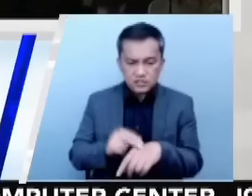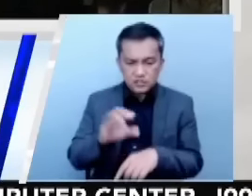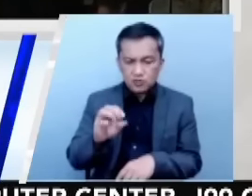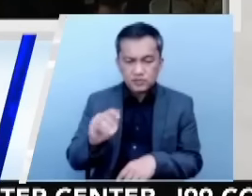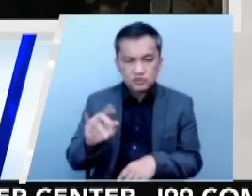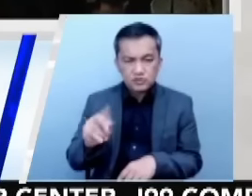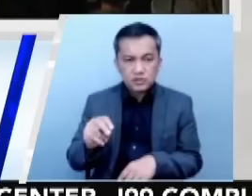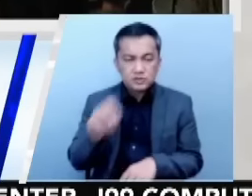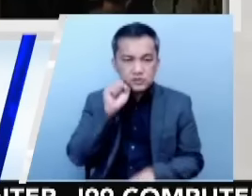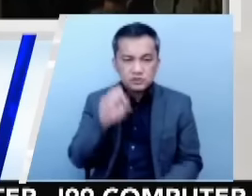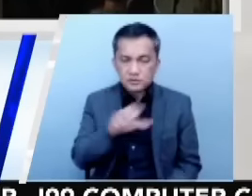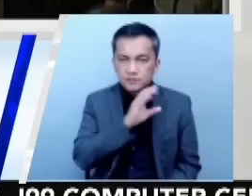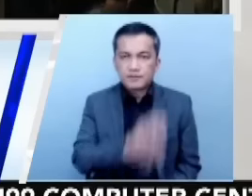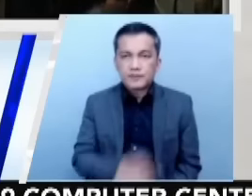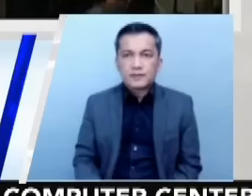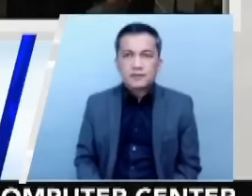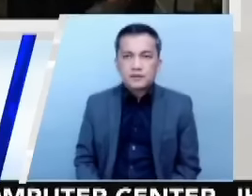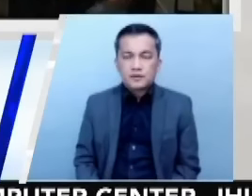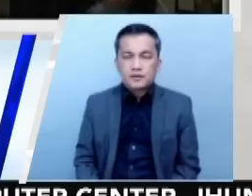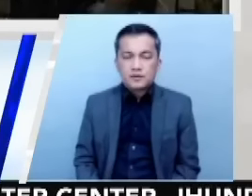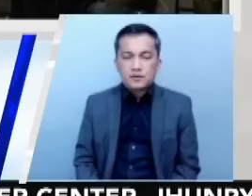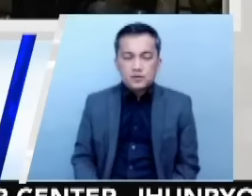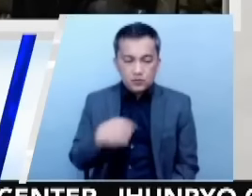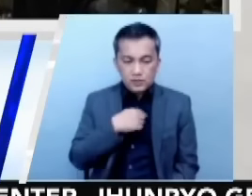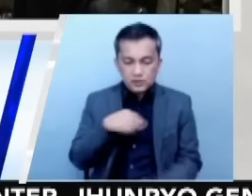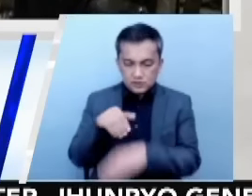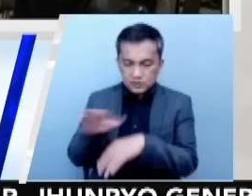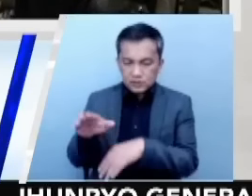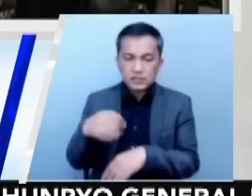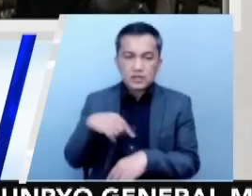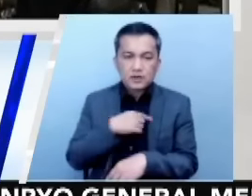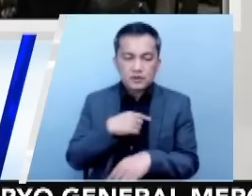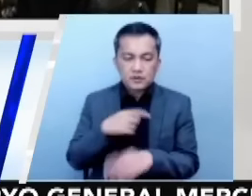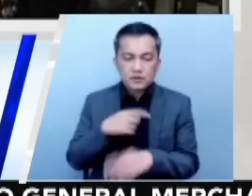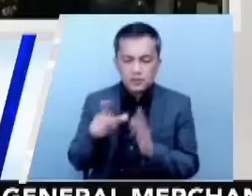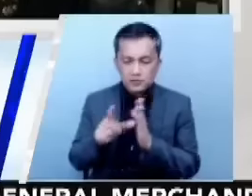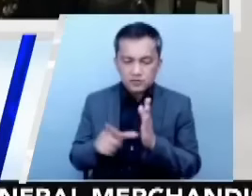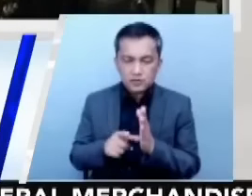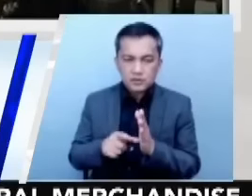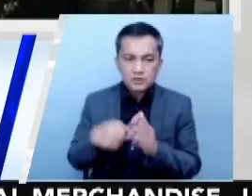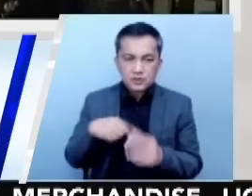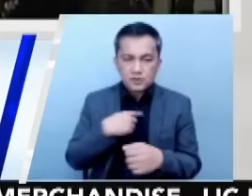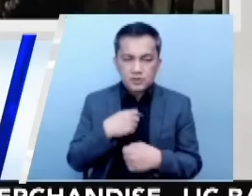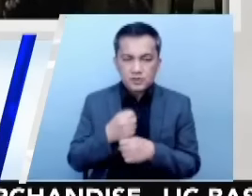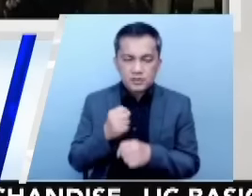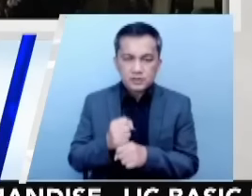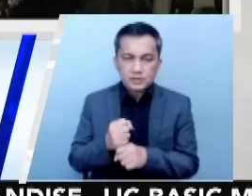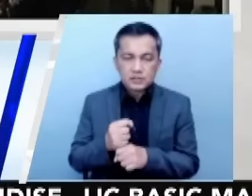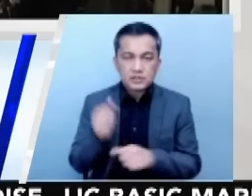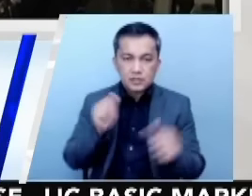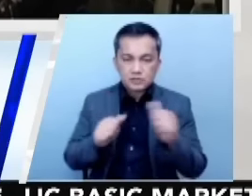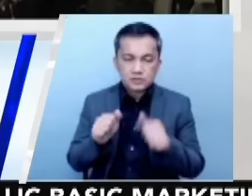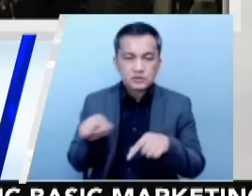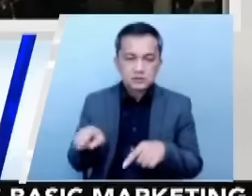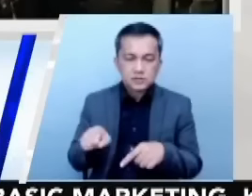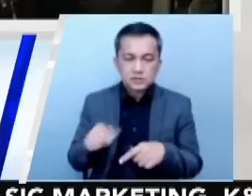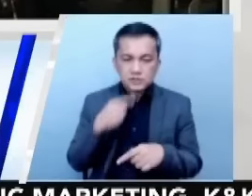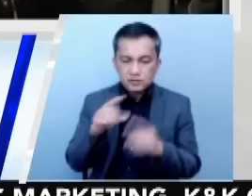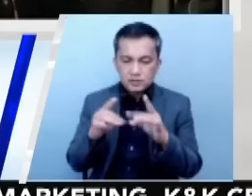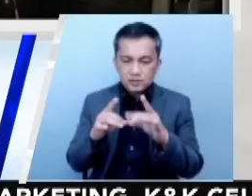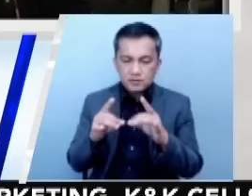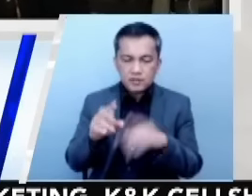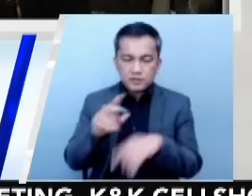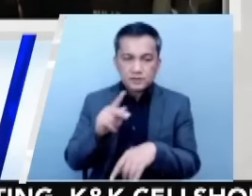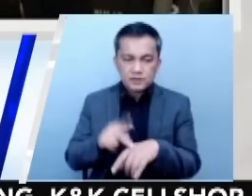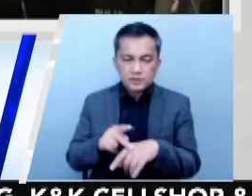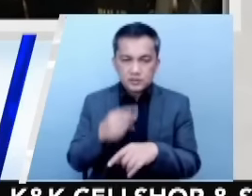We are sending our lawyer and we will make the necessary action about this. Sabi ng Starbucks Philippines, ginagarantiyan nitong magbibigay